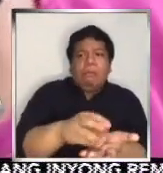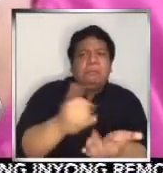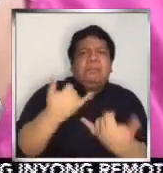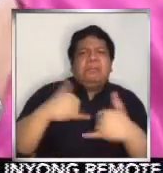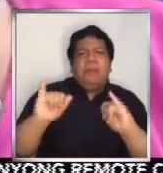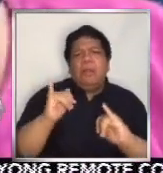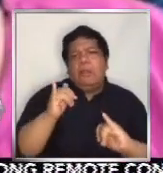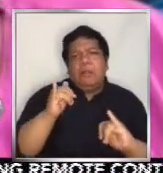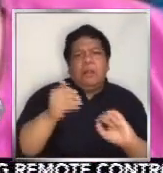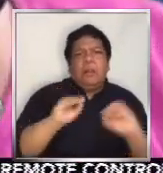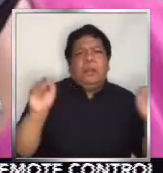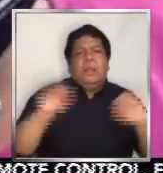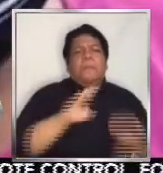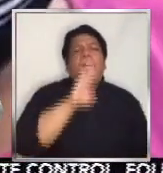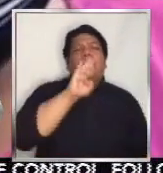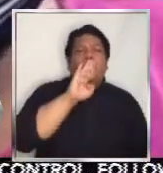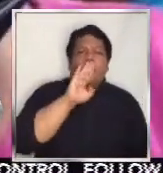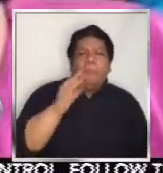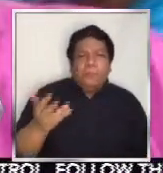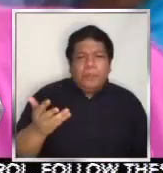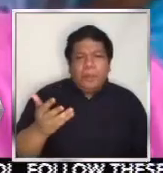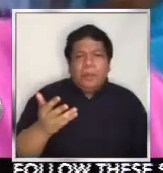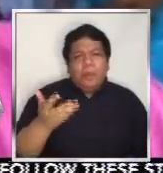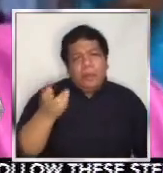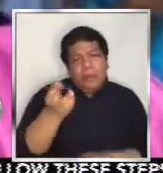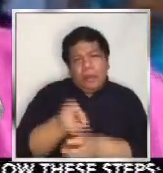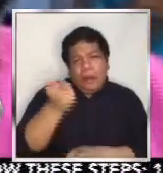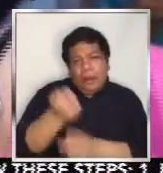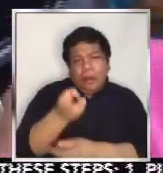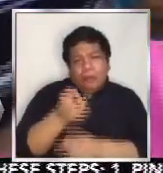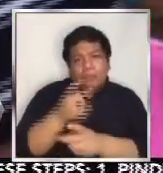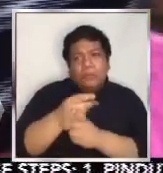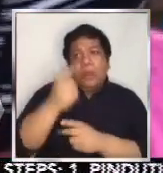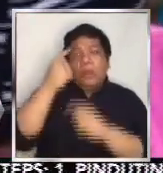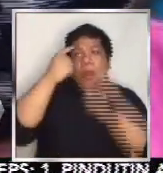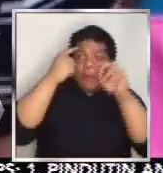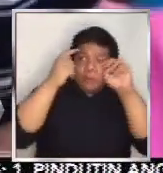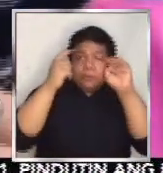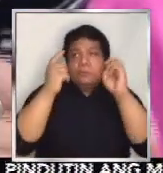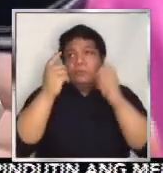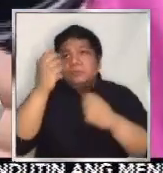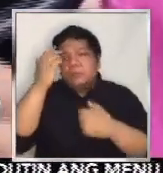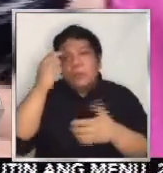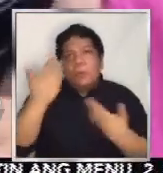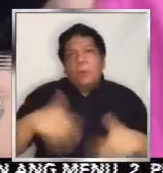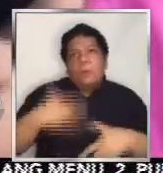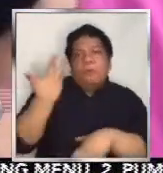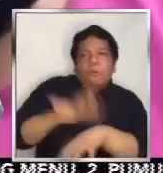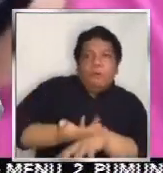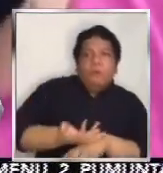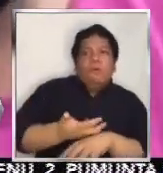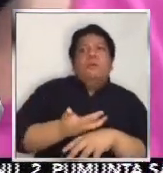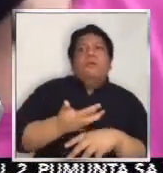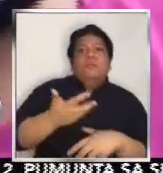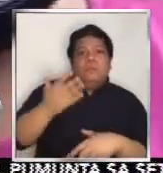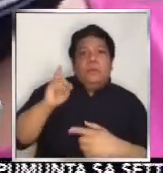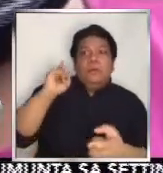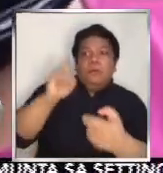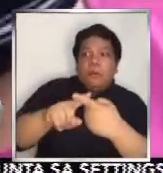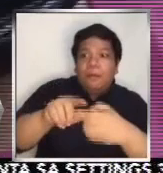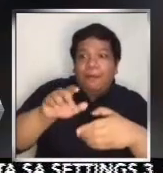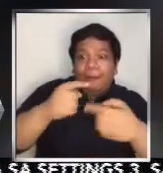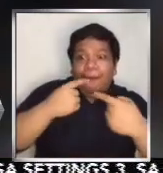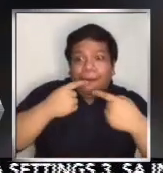Siyempre, yung hirap po nung inisip namin, yung hirap po nang inabot namin nun, tapos pagdating sa finish line, wala rin pala